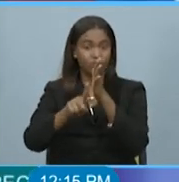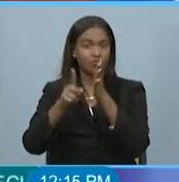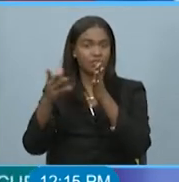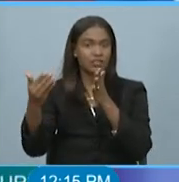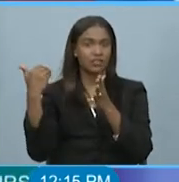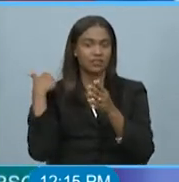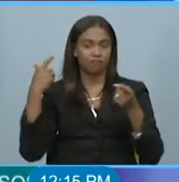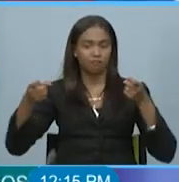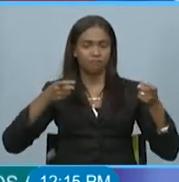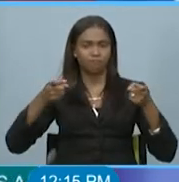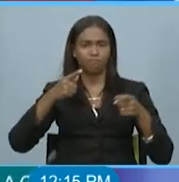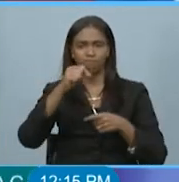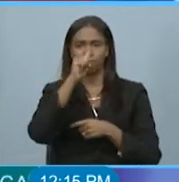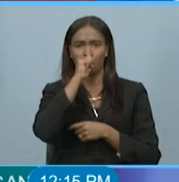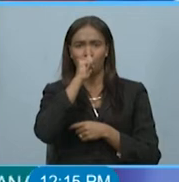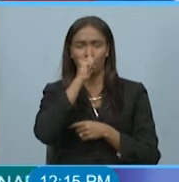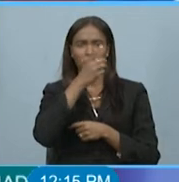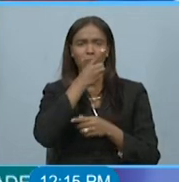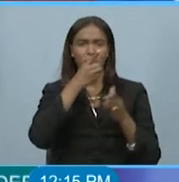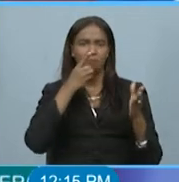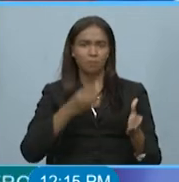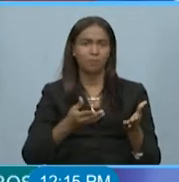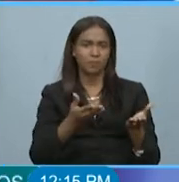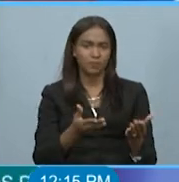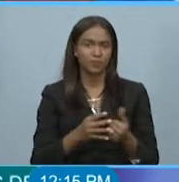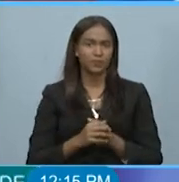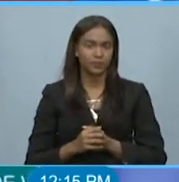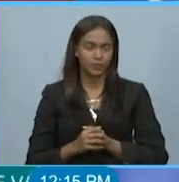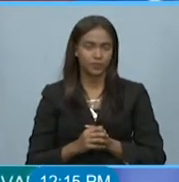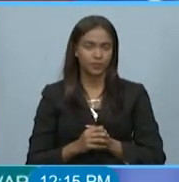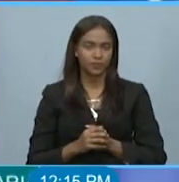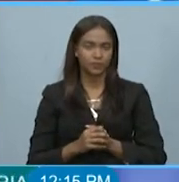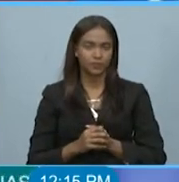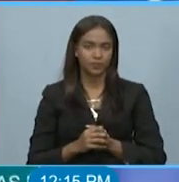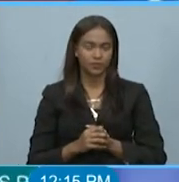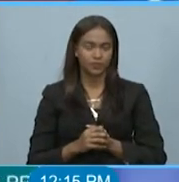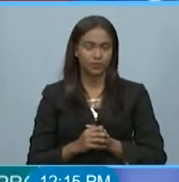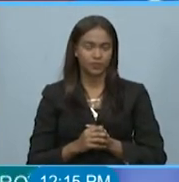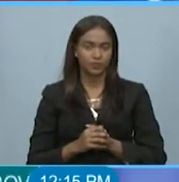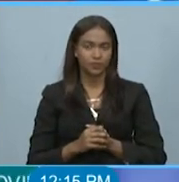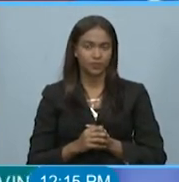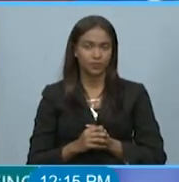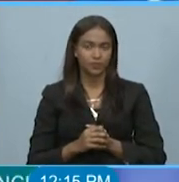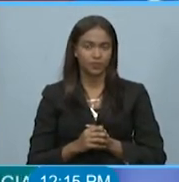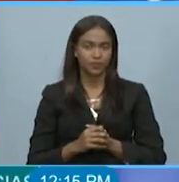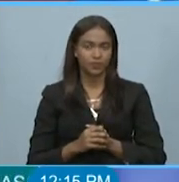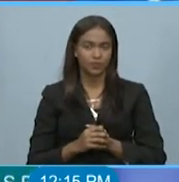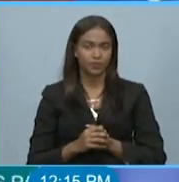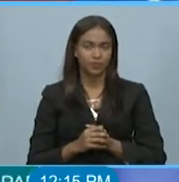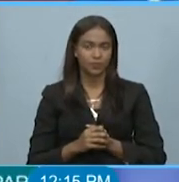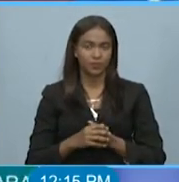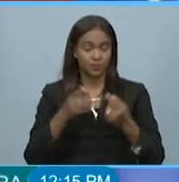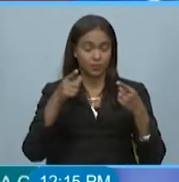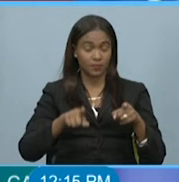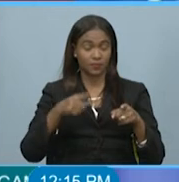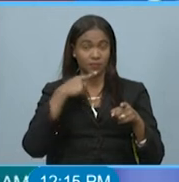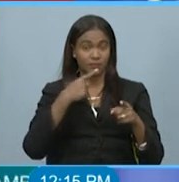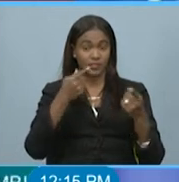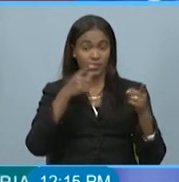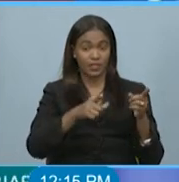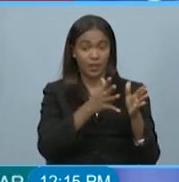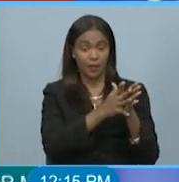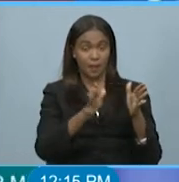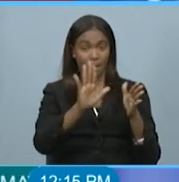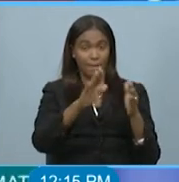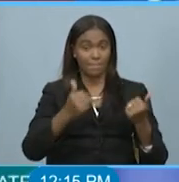dal regime del dittatore dominicano Rafael Leonidas Trujillo Molina. I dati delle Nazioni Unite parlano chiaro e ci dicono che nell'arco della propria